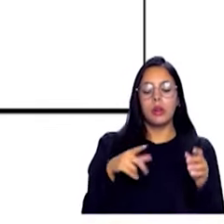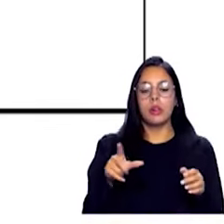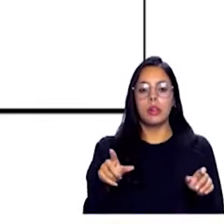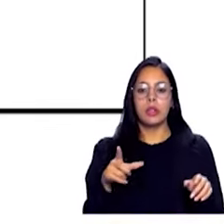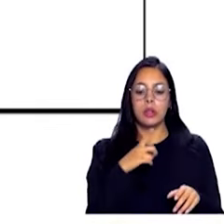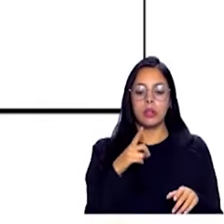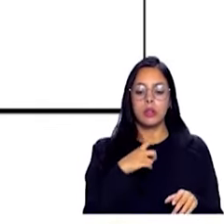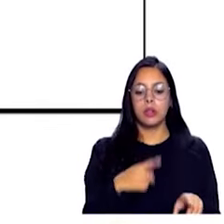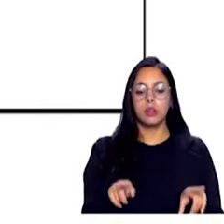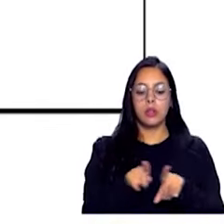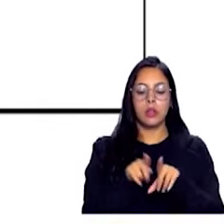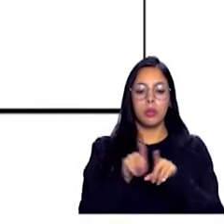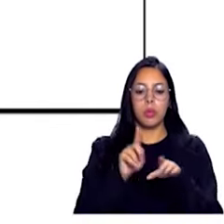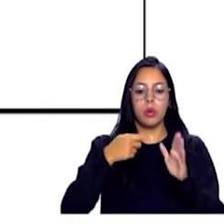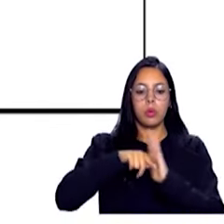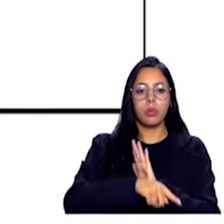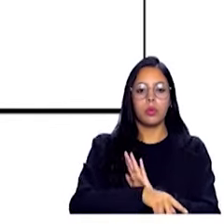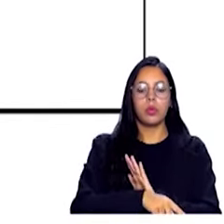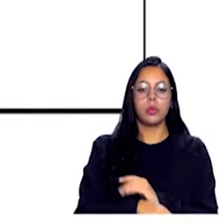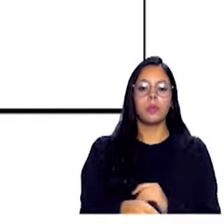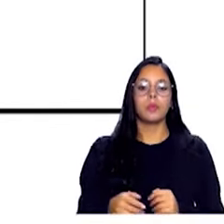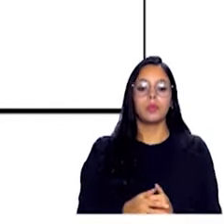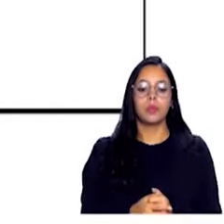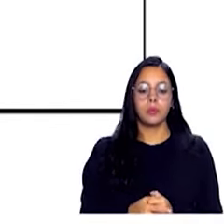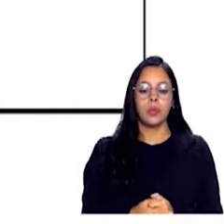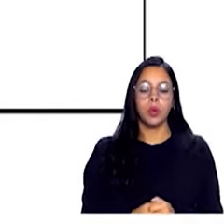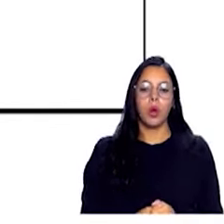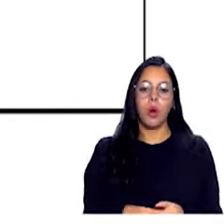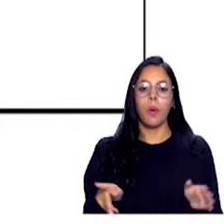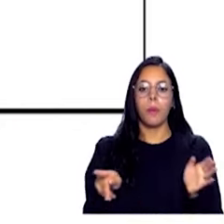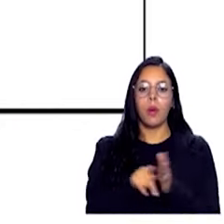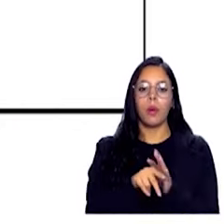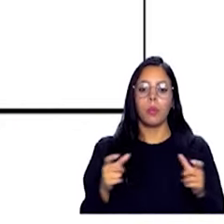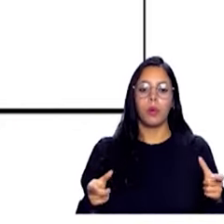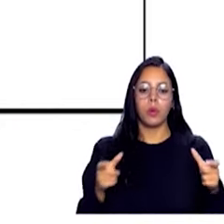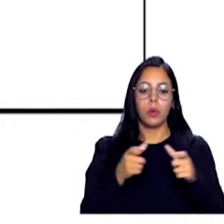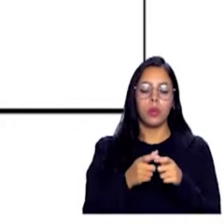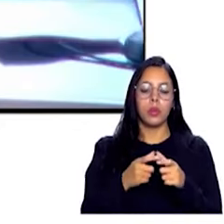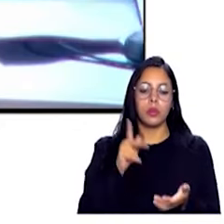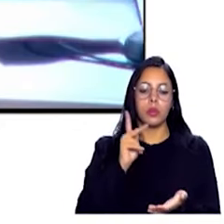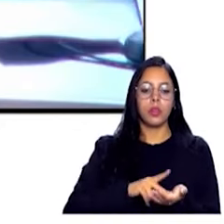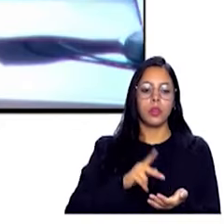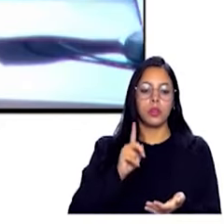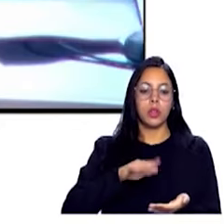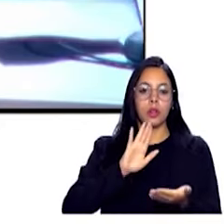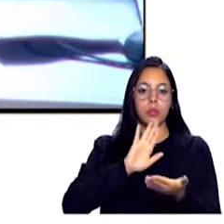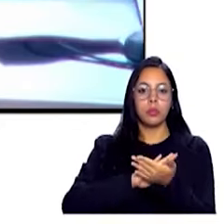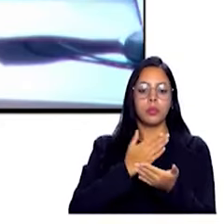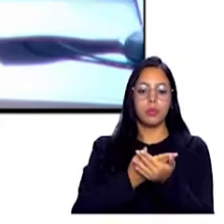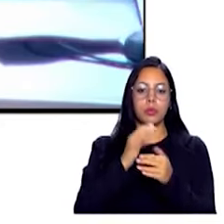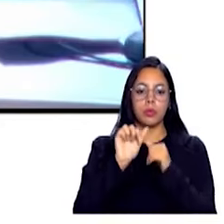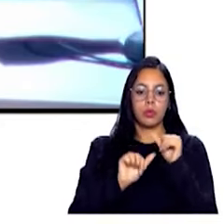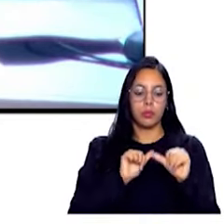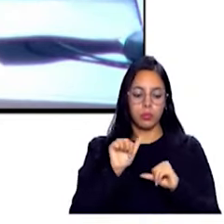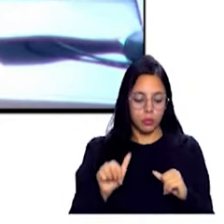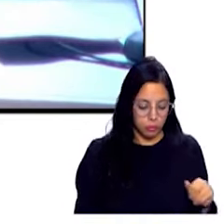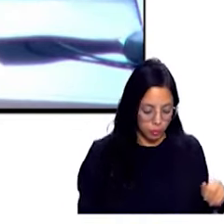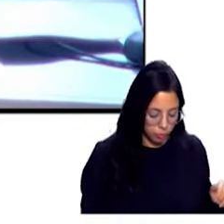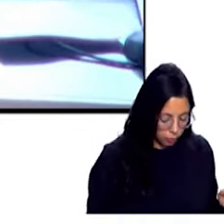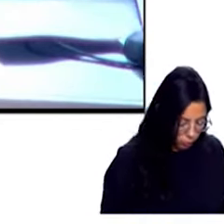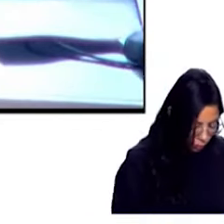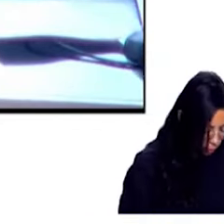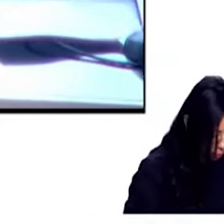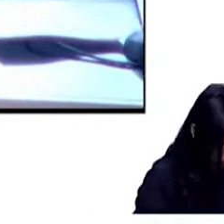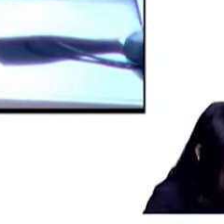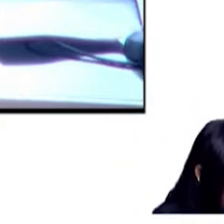Court en réalité ce qui ne devrait Pas aller devant la cour de cassation ce circuit Court ce sont par